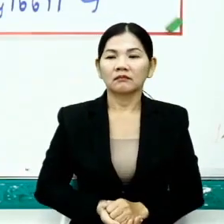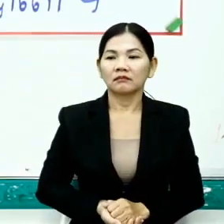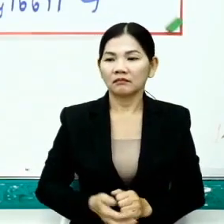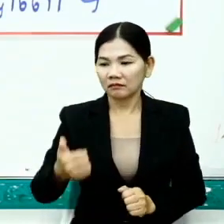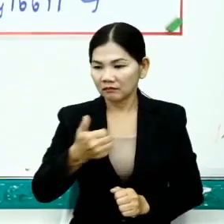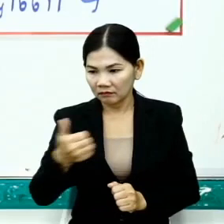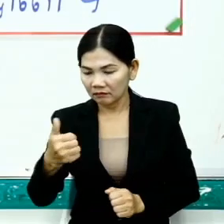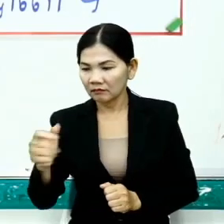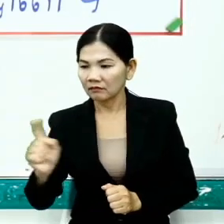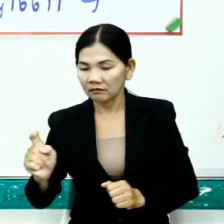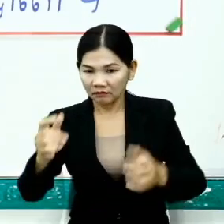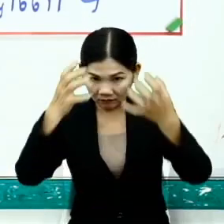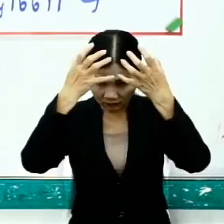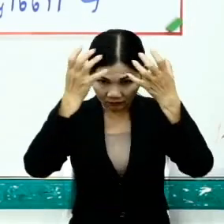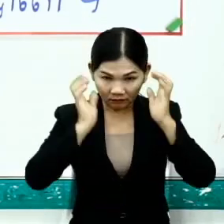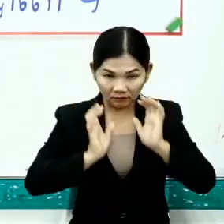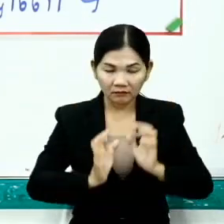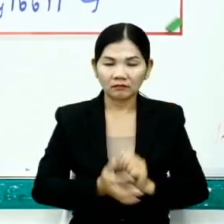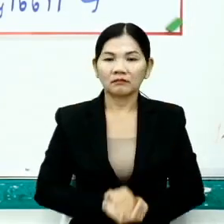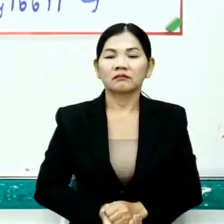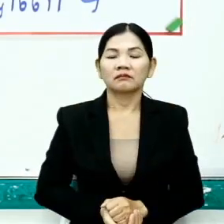តើនរណាជួយតោ